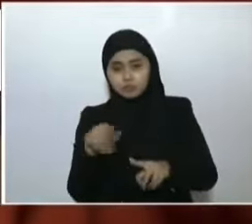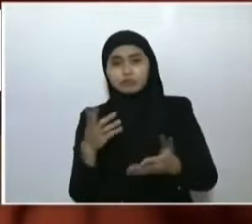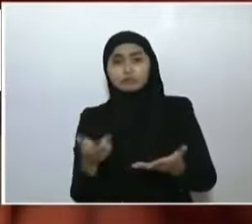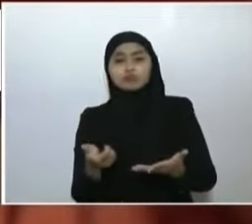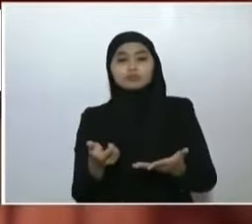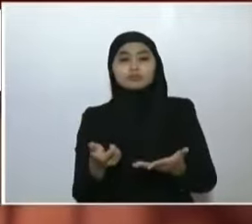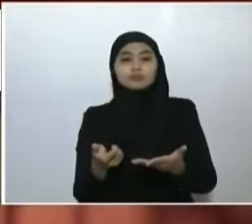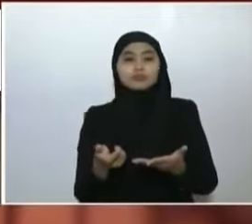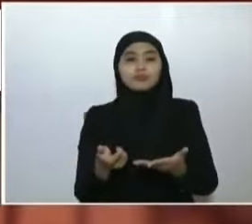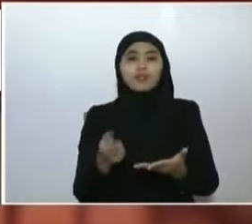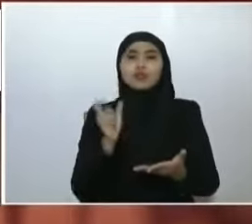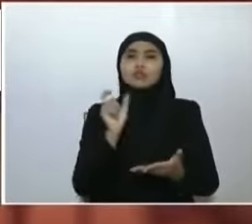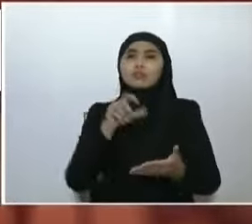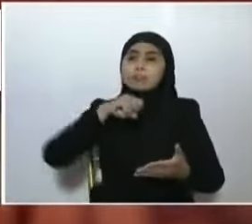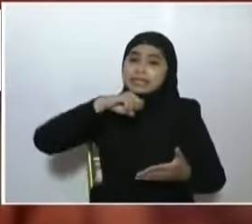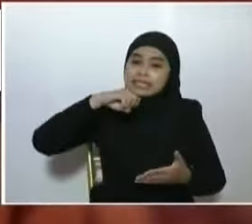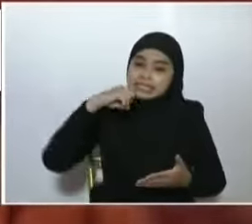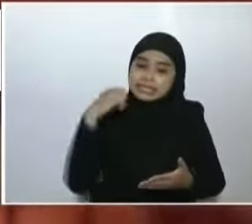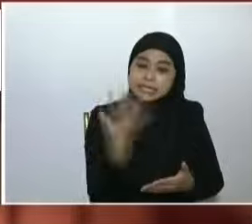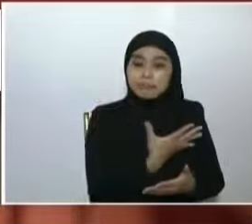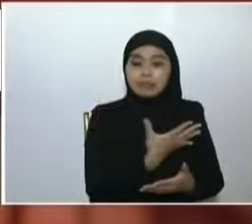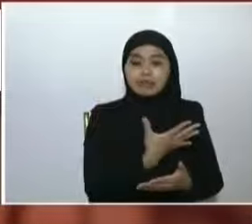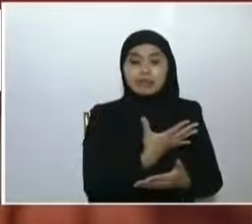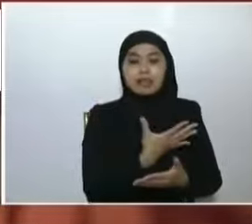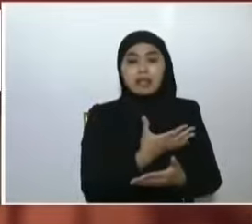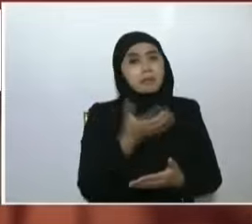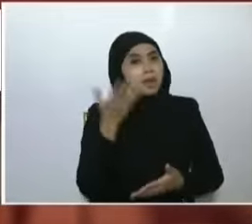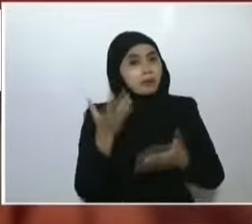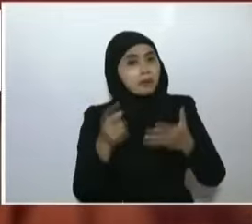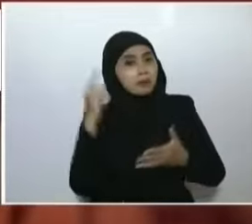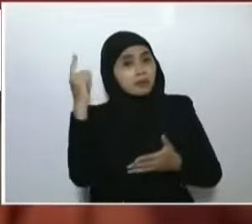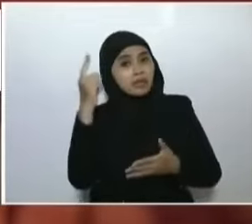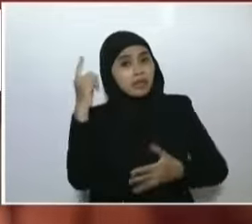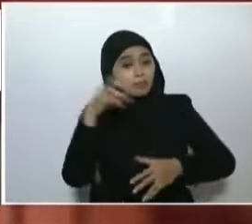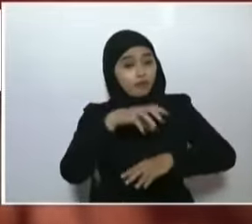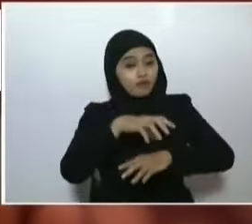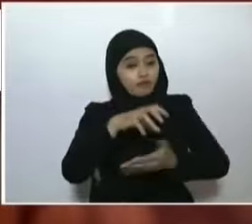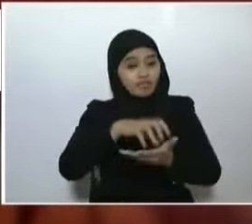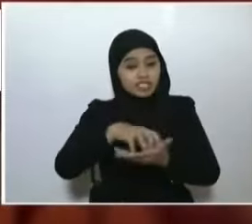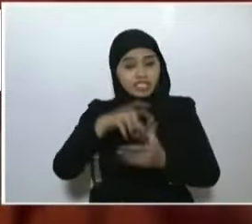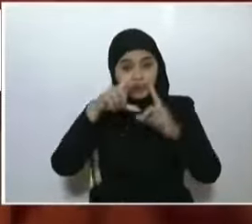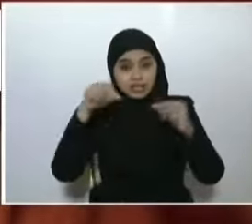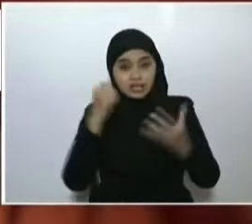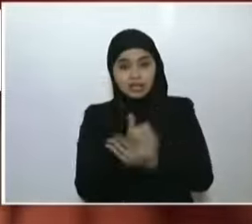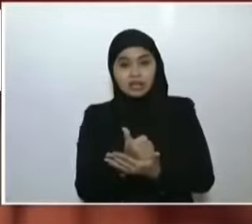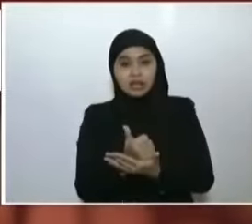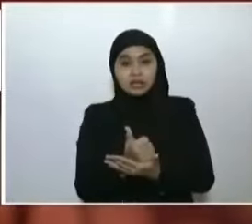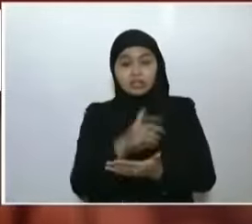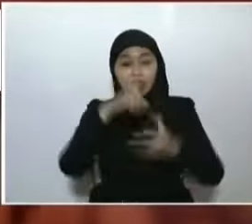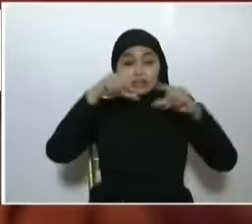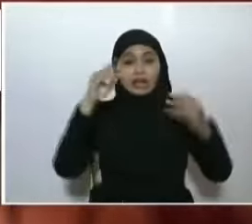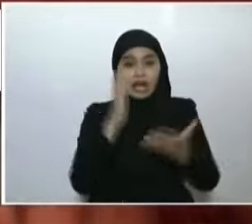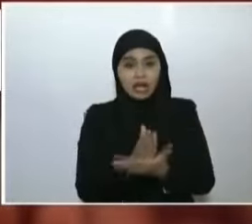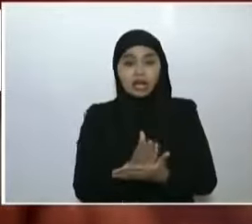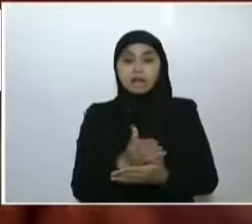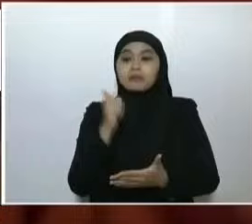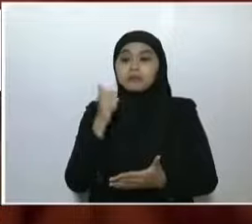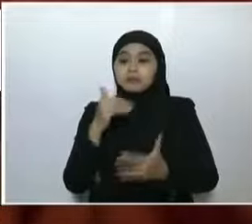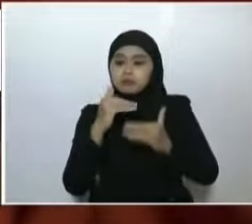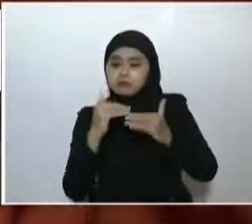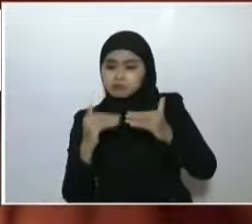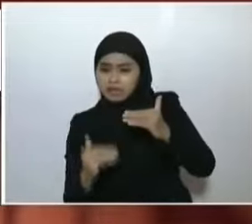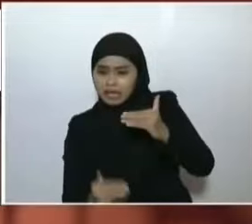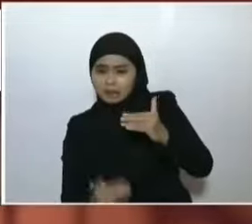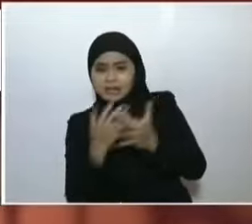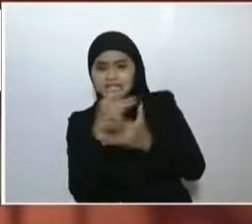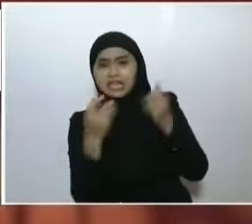rangka mempercepat e bagaimana pemerintah provinsi Jawa Tengah bisa menurunkan jumlah rakyat miskin